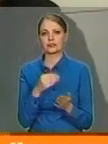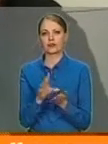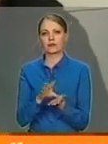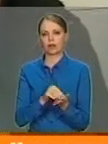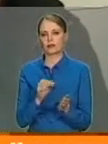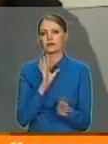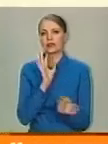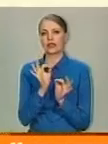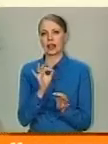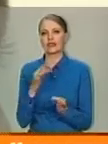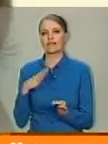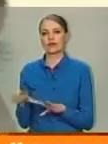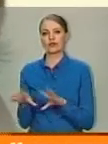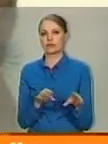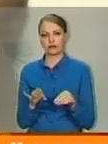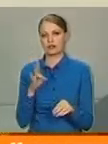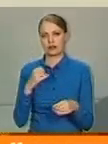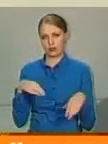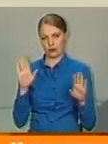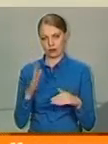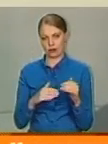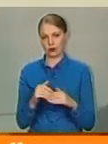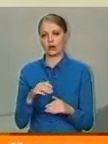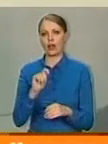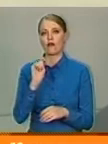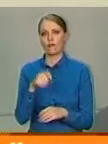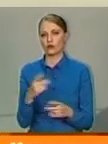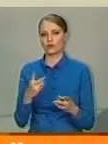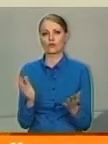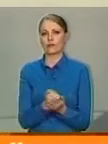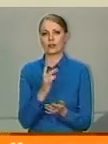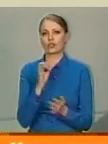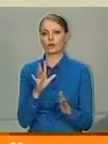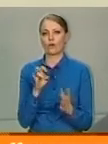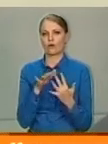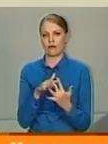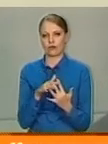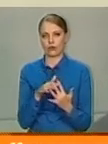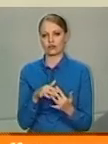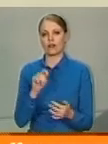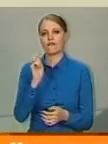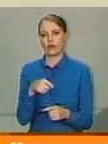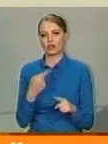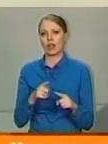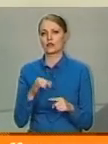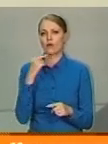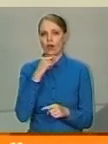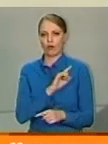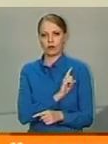прикладом радять вимушеним переселенцям не опускати рук. Війну потрібно виграти не тільки на фронті, к сожалению. Війна – це економіка